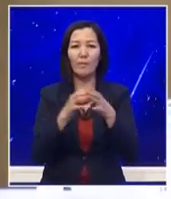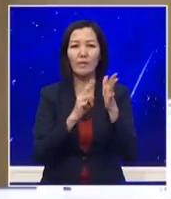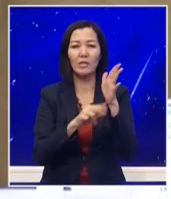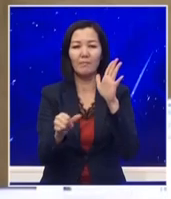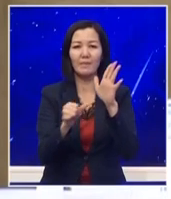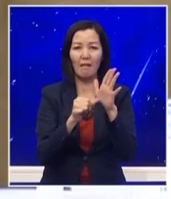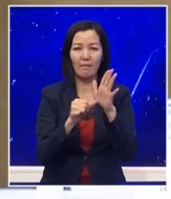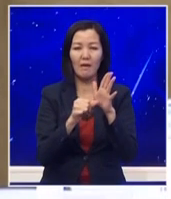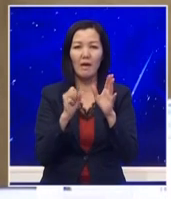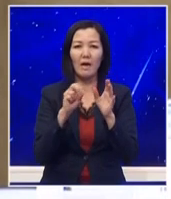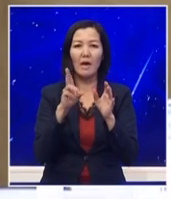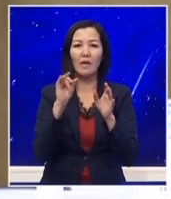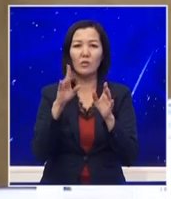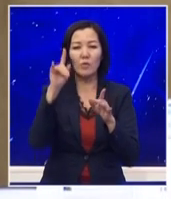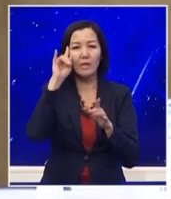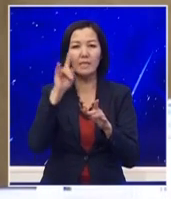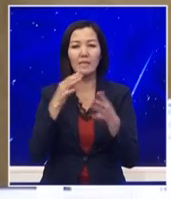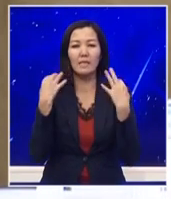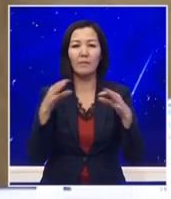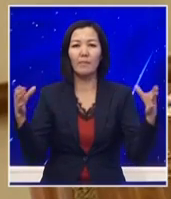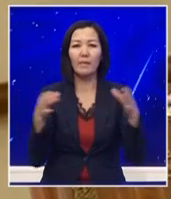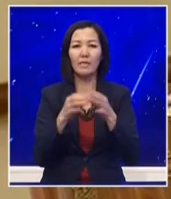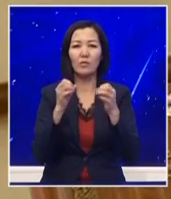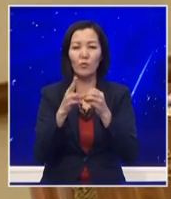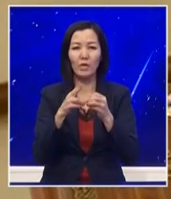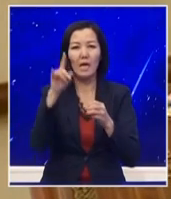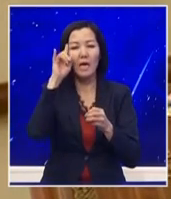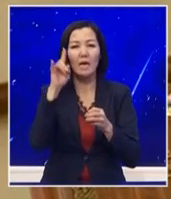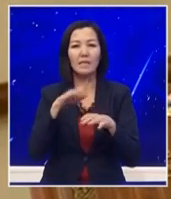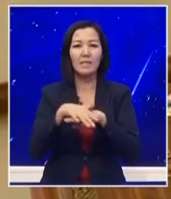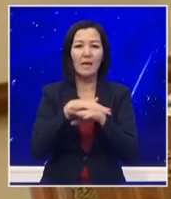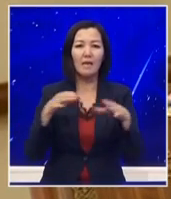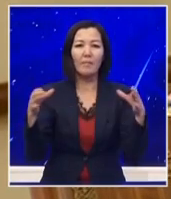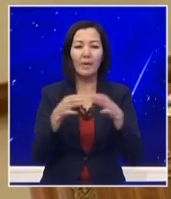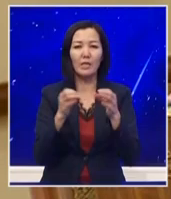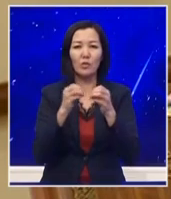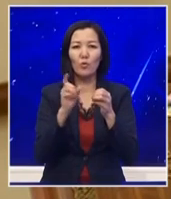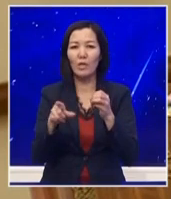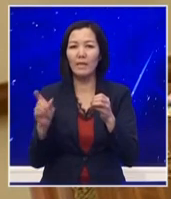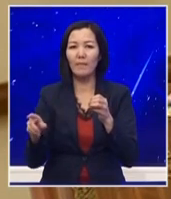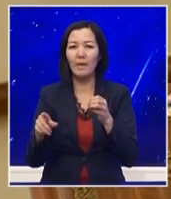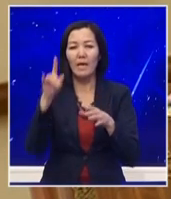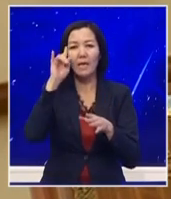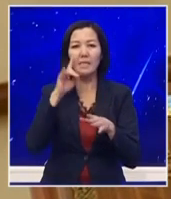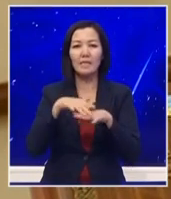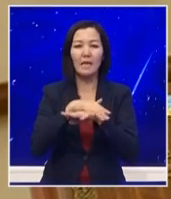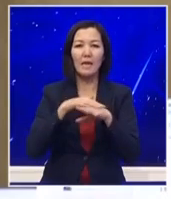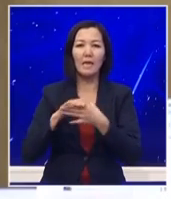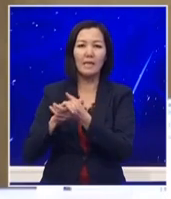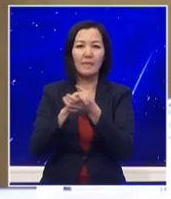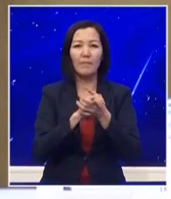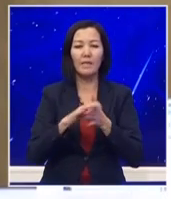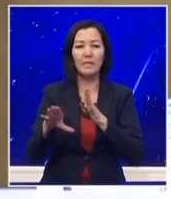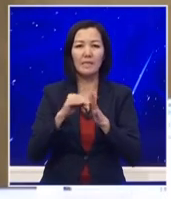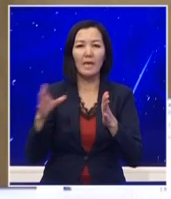76 депутат, Ақжол Қазақстанның демократиялық партиясынан 12, Қазақстан халық партиясынан 10 депутат, Қазақстан халқы